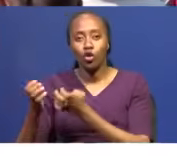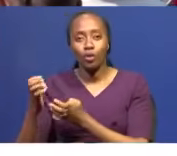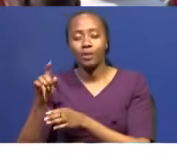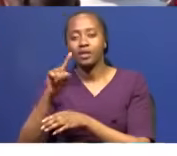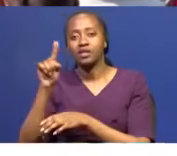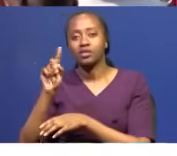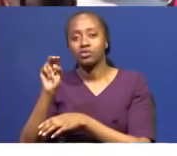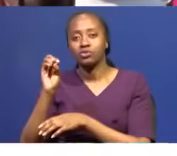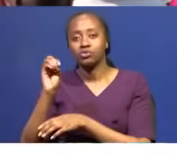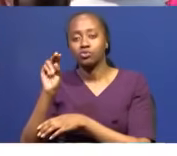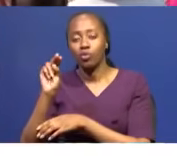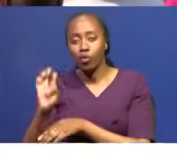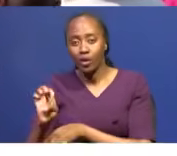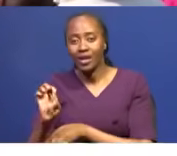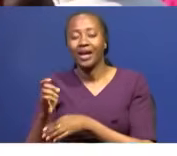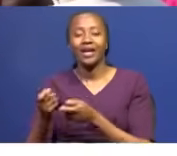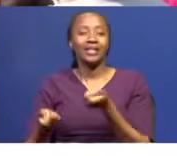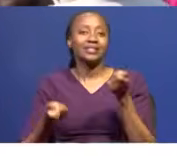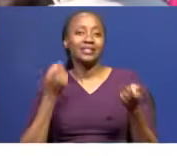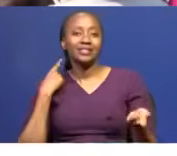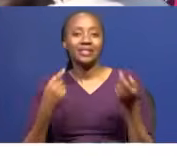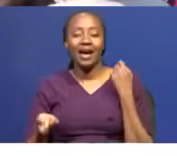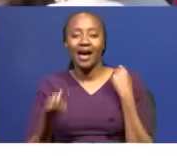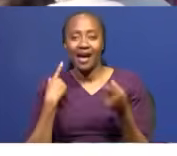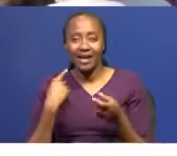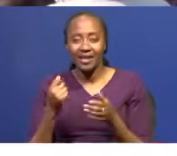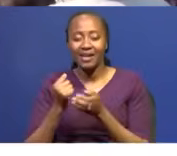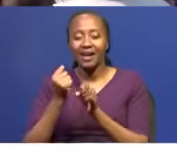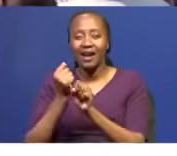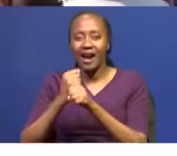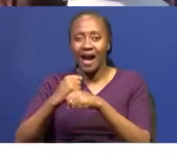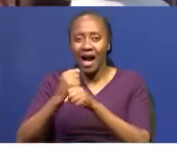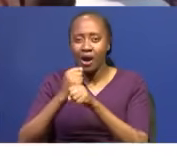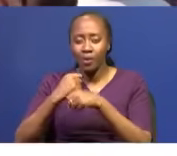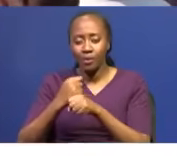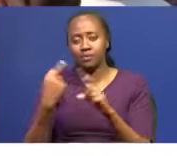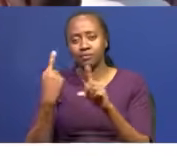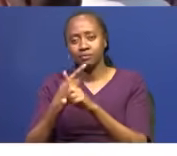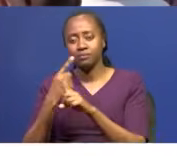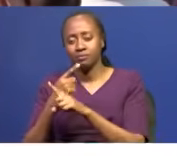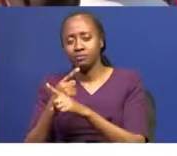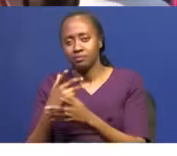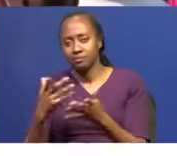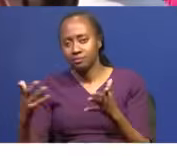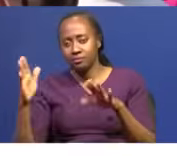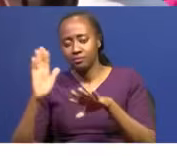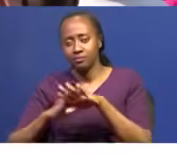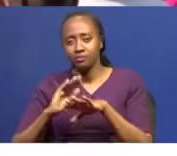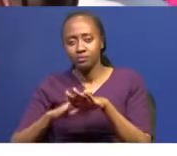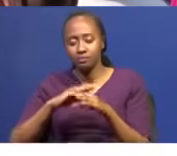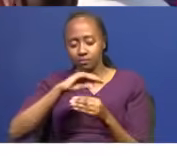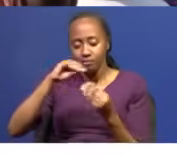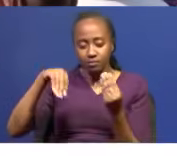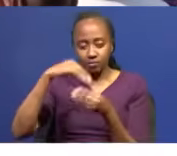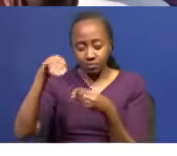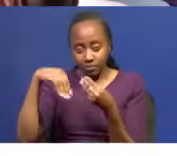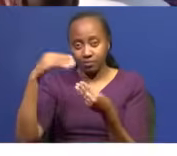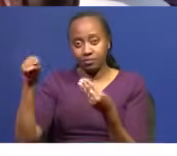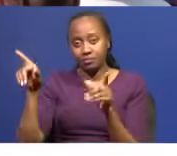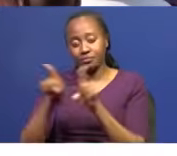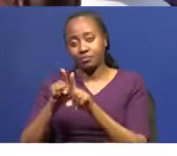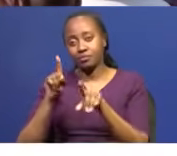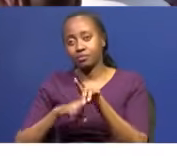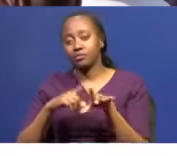mrefu, chai yetu, kahawa yetu, minerals tulizo nazo, avocado inaenda ng'ambo bila